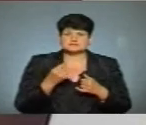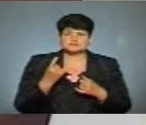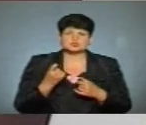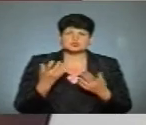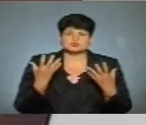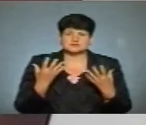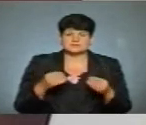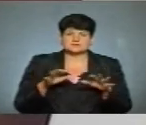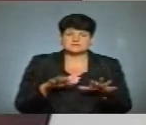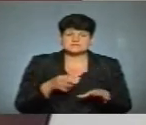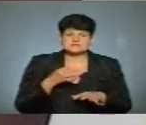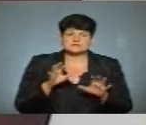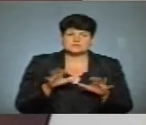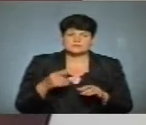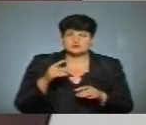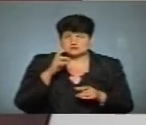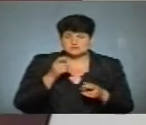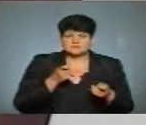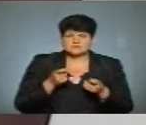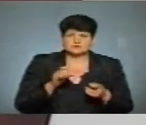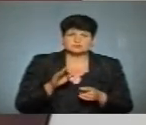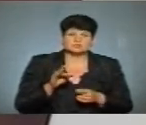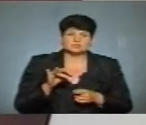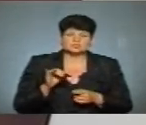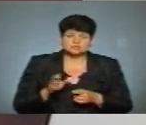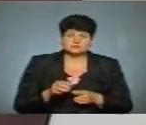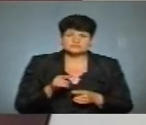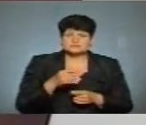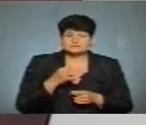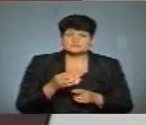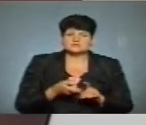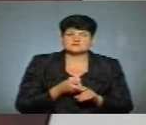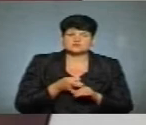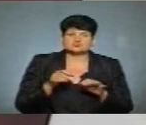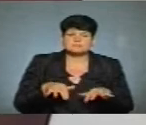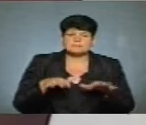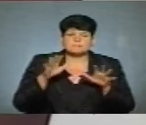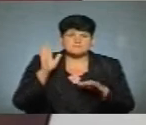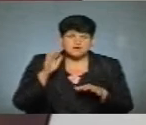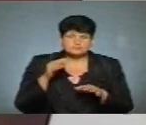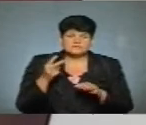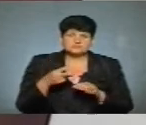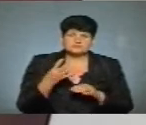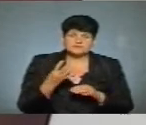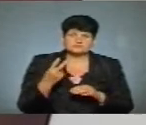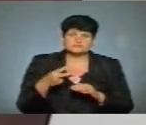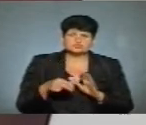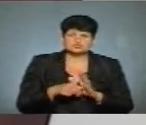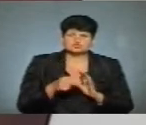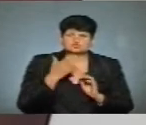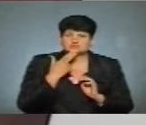посаді повідомив голова облдержадміністрації Володимир Труш. За його словами, через паводок на Дністрі 24-26